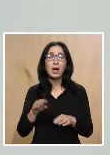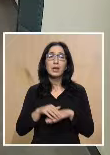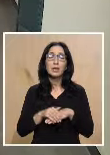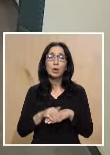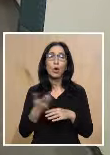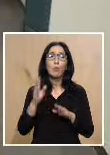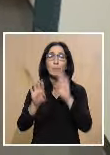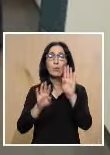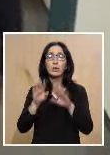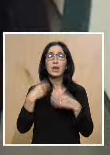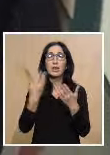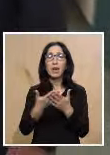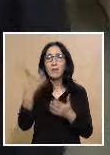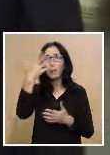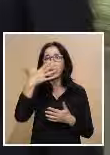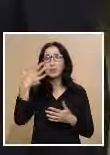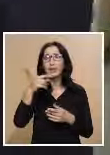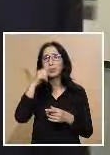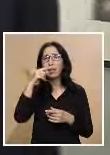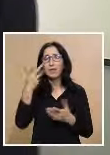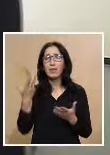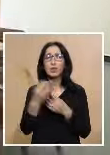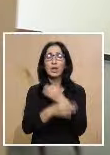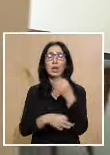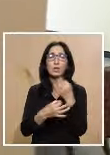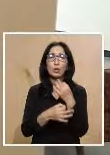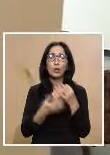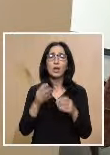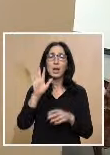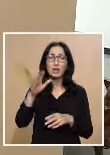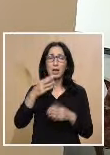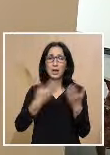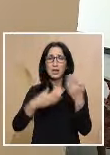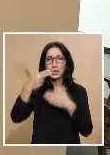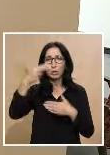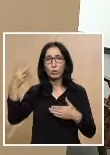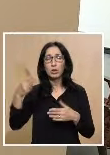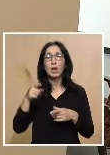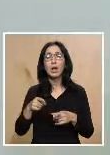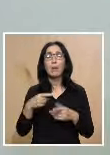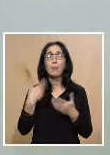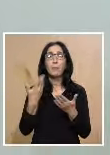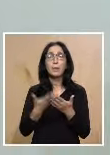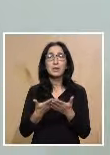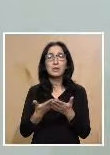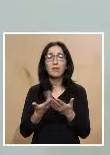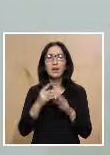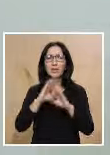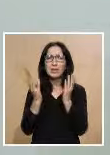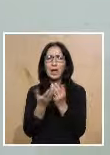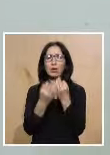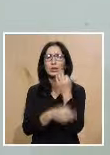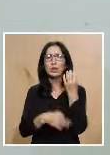скромен, музеят дава представа за най-важните моменти в историята на института. Тази скромна сбирка представлява цялата